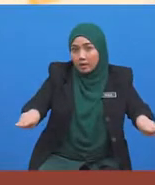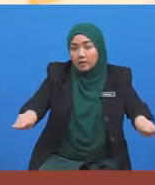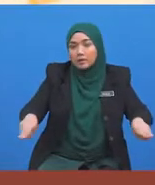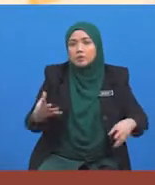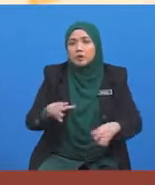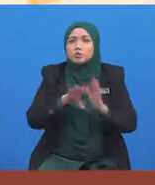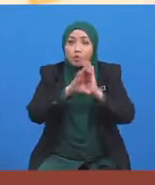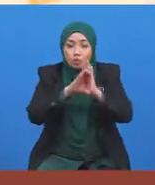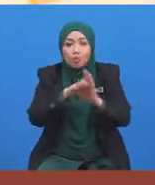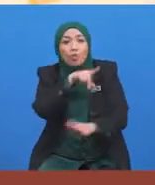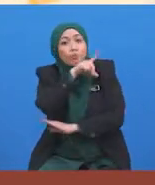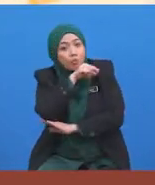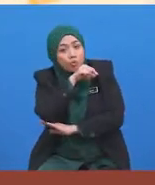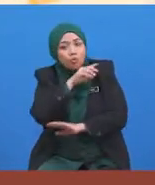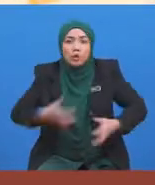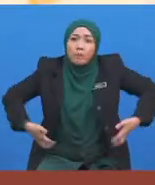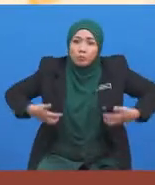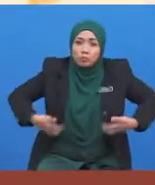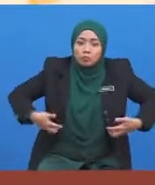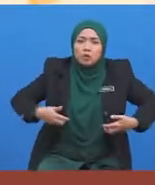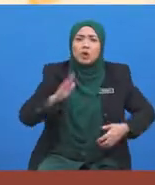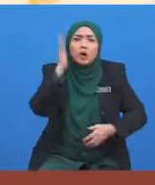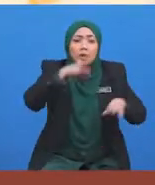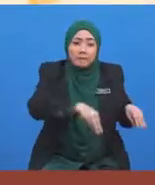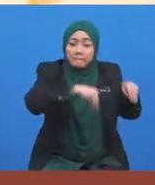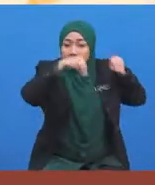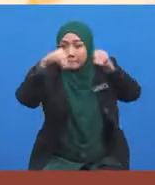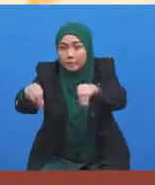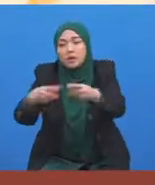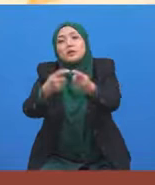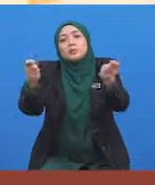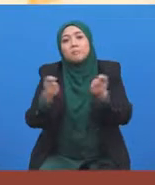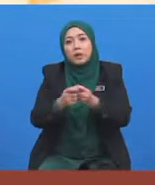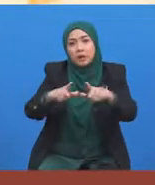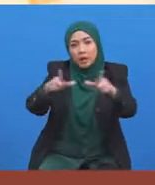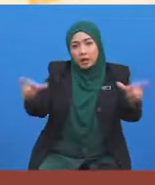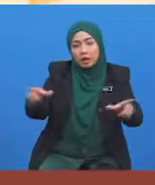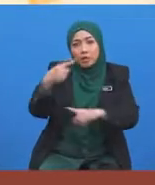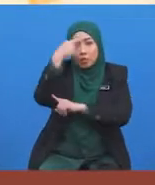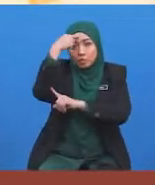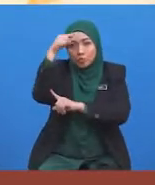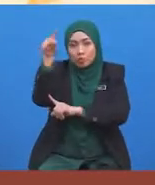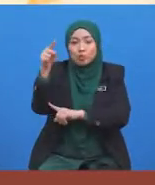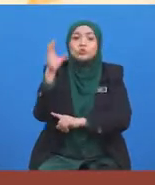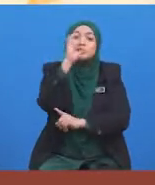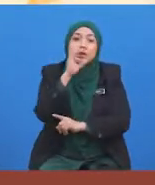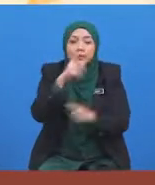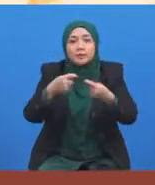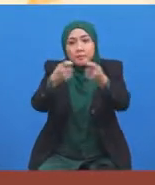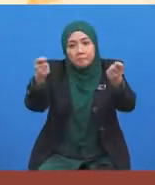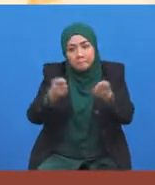burung, monyet dan sebagainya berpindah ke tempat yang lain untuk mencari tempat tinggal yang baharu.